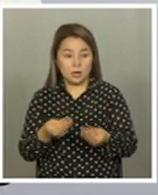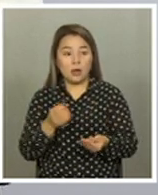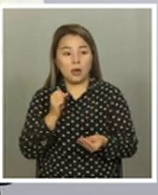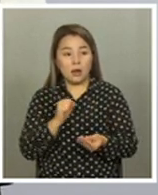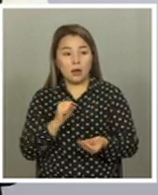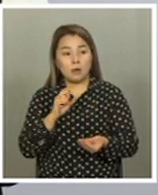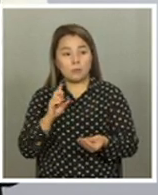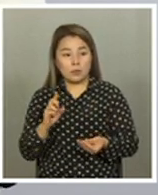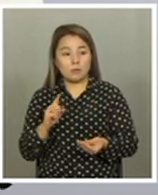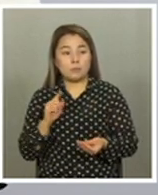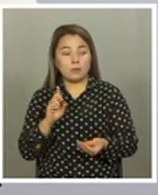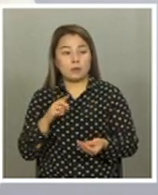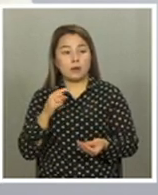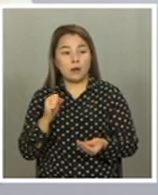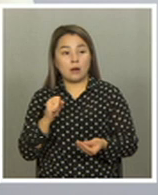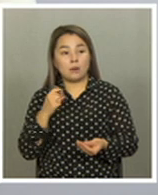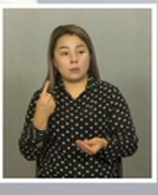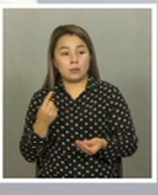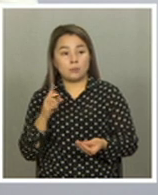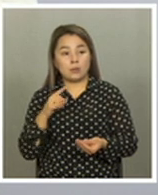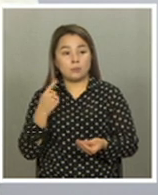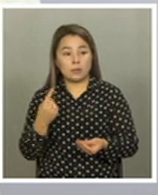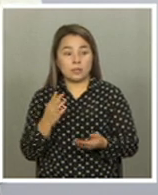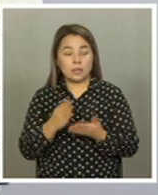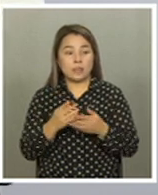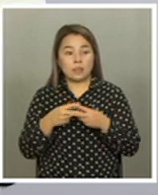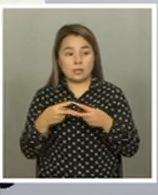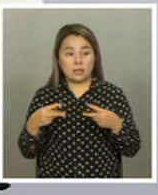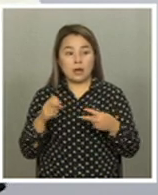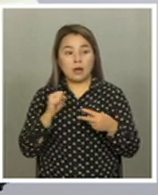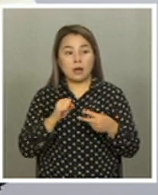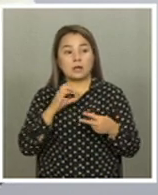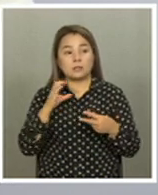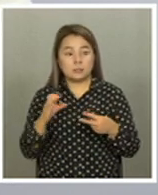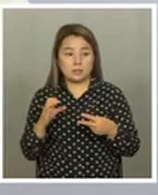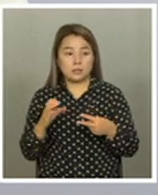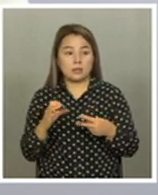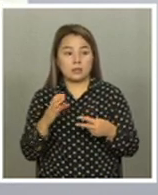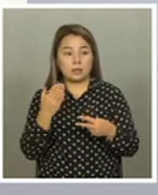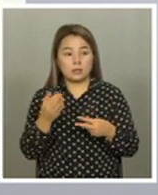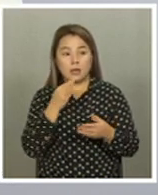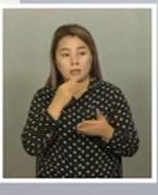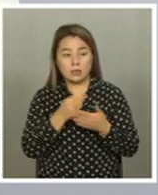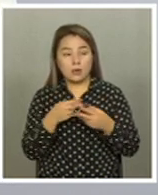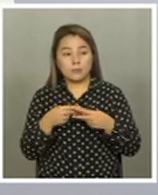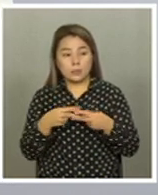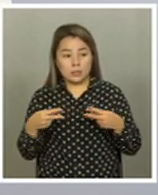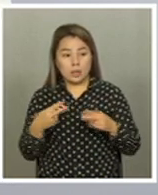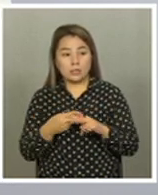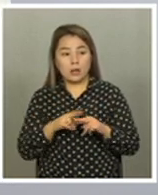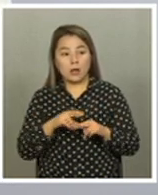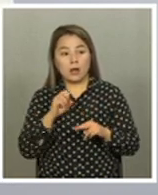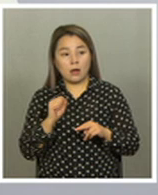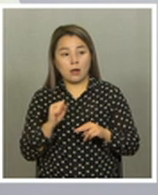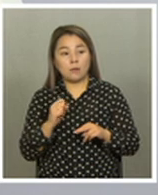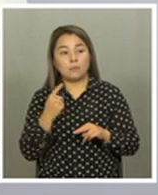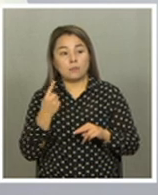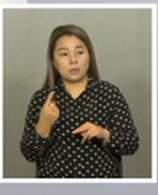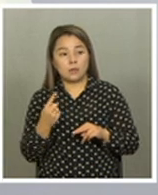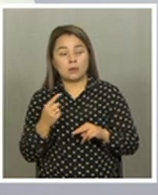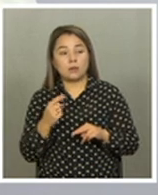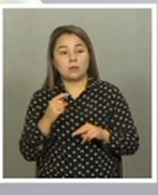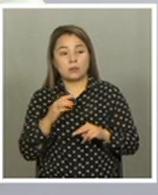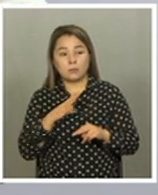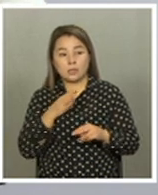А1, Б1-ге тең, АС, А1, С1-ге тең, және А бұрышы мен А1 бұрышы тең.